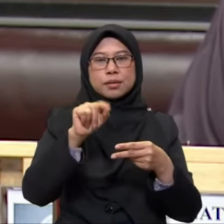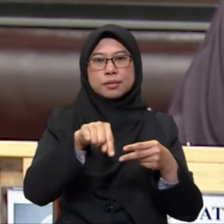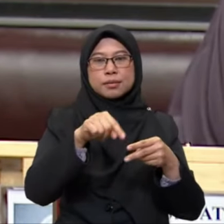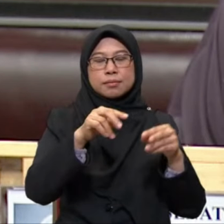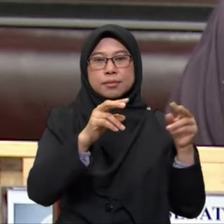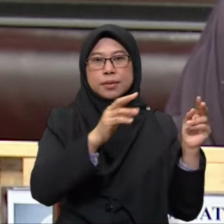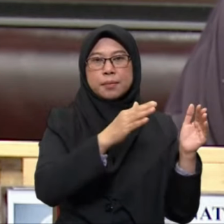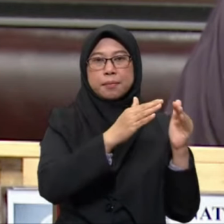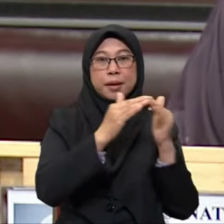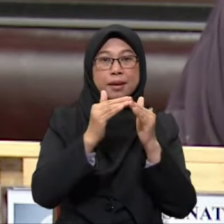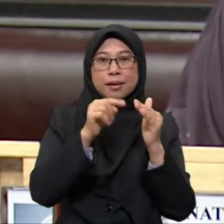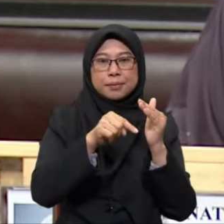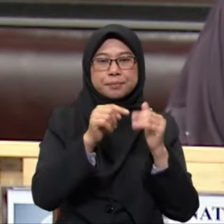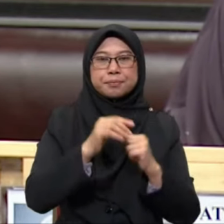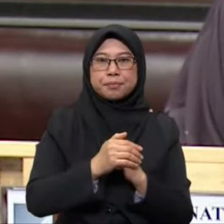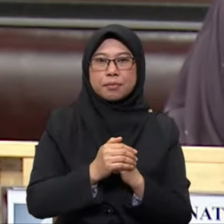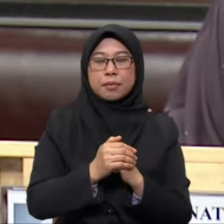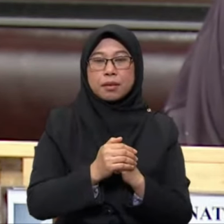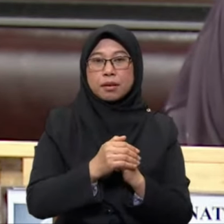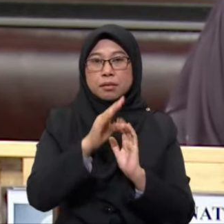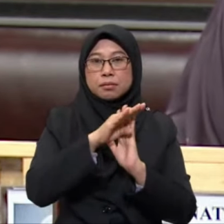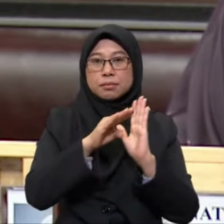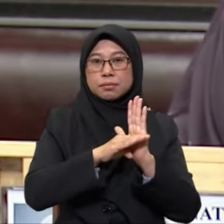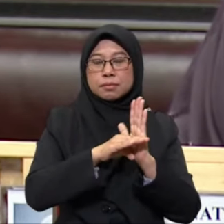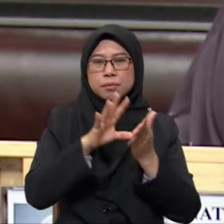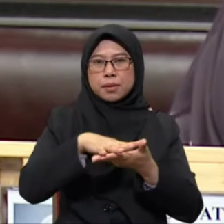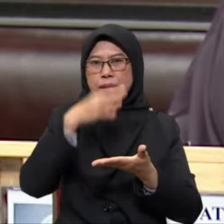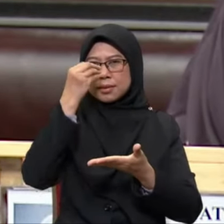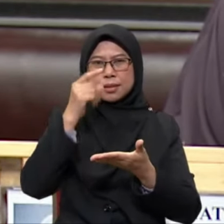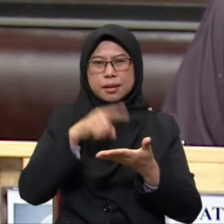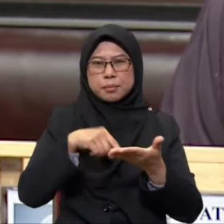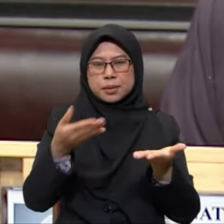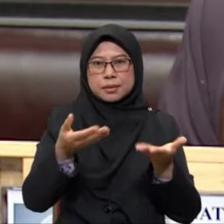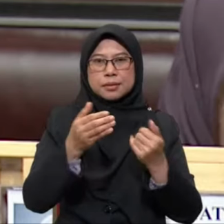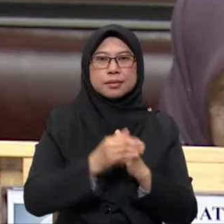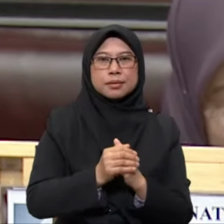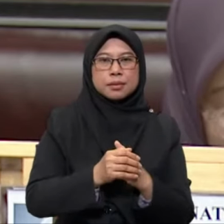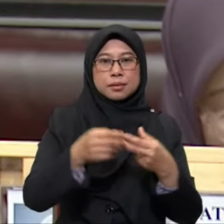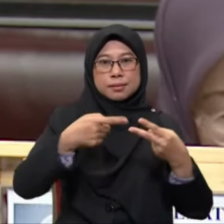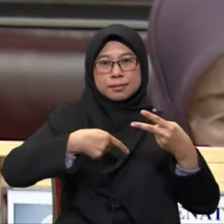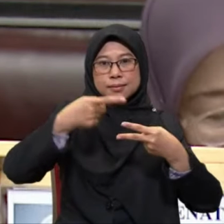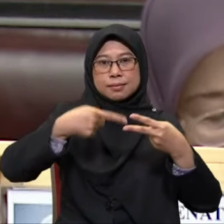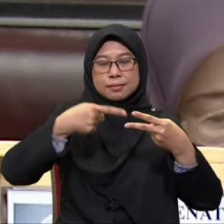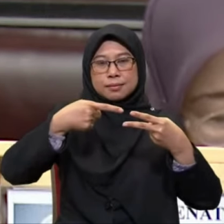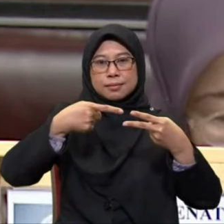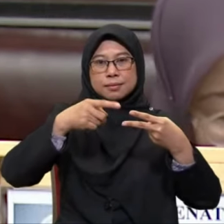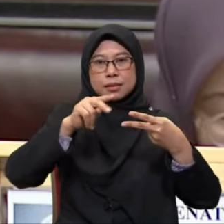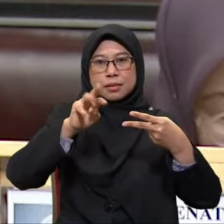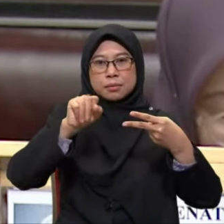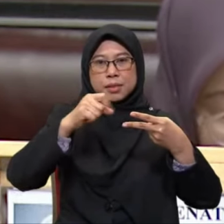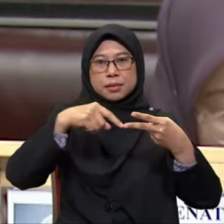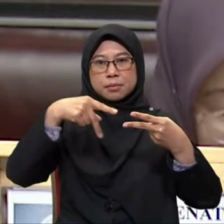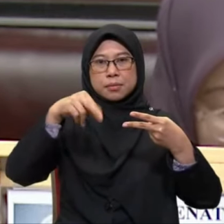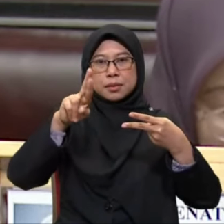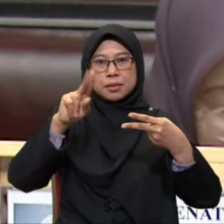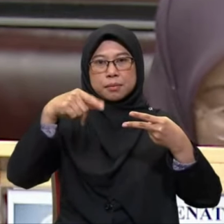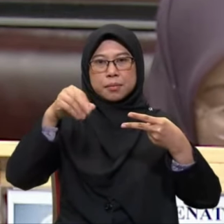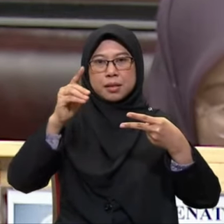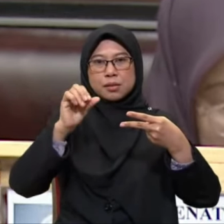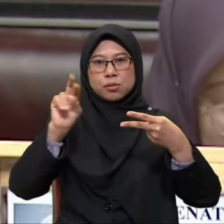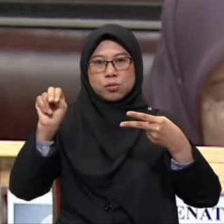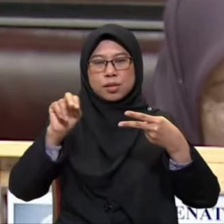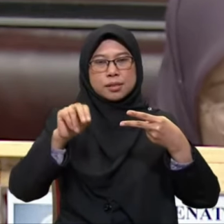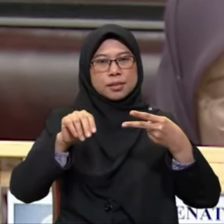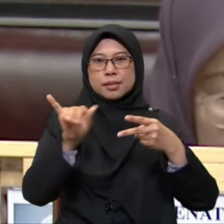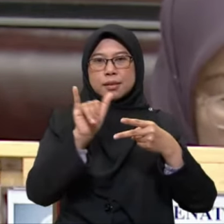segi kurikulum, kedua-dua tabika perpaduan dan juga tabika kemas menggunakan kurikulum yang